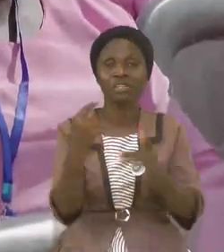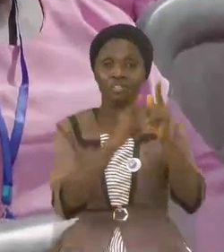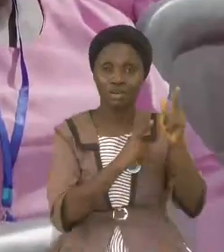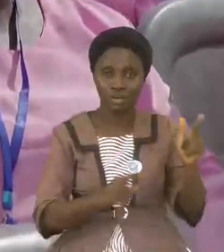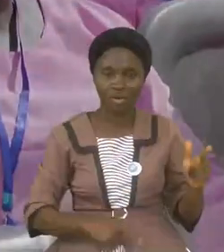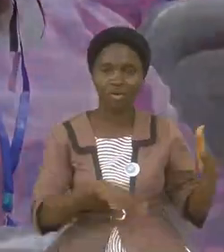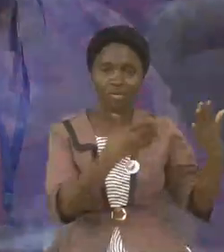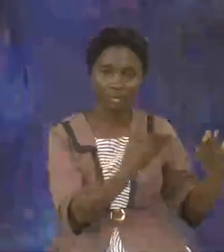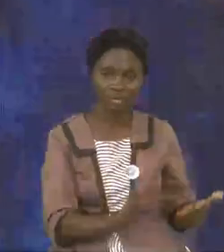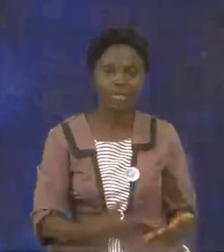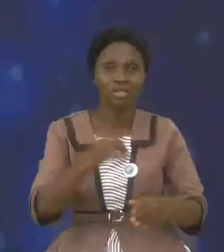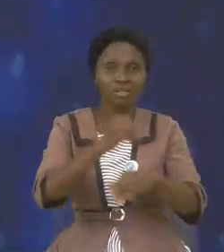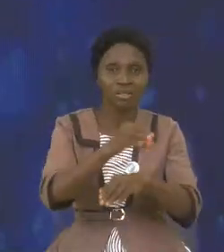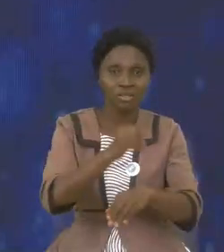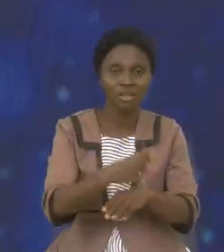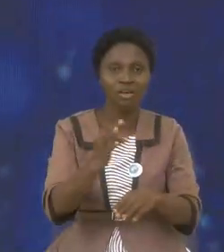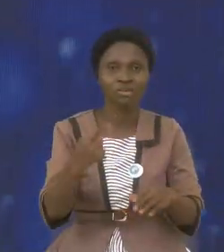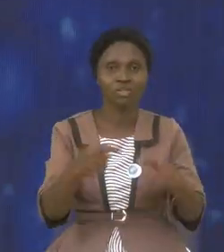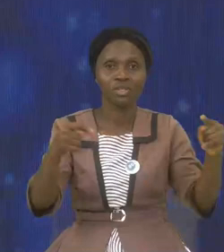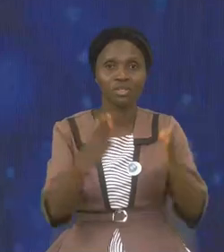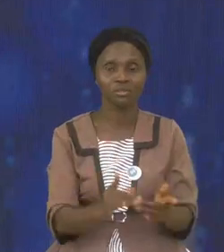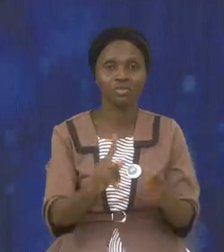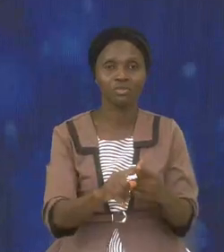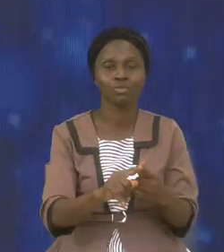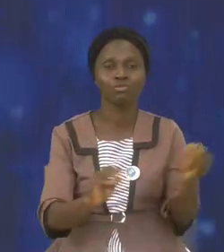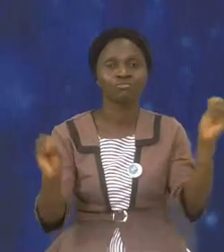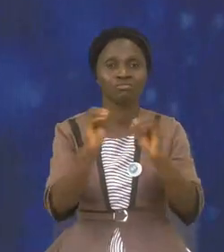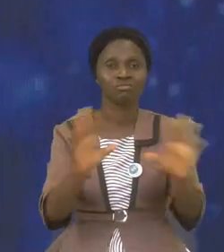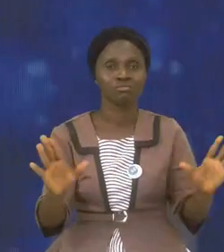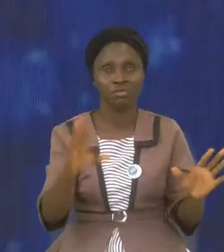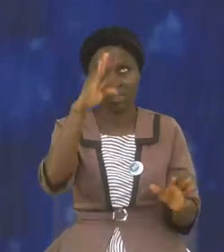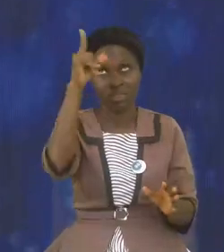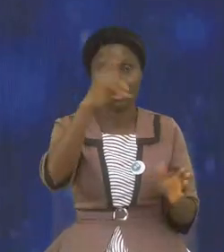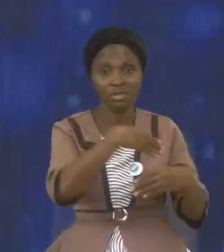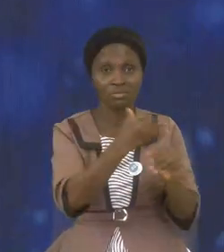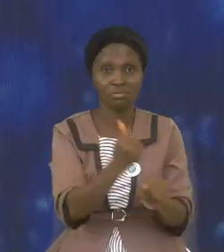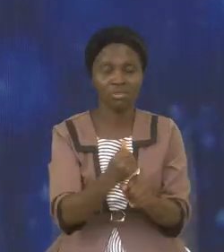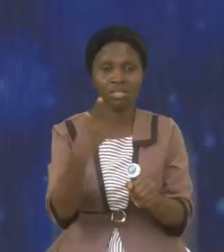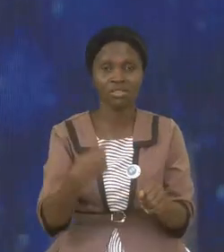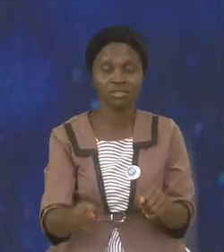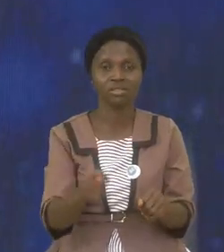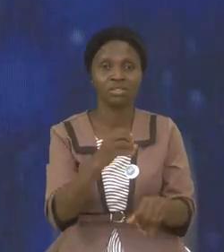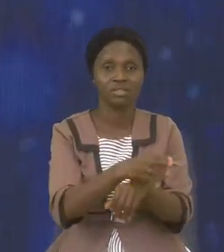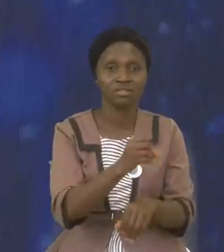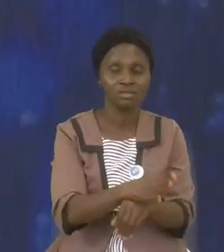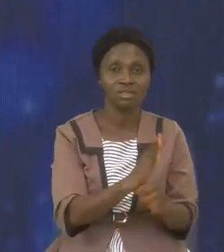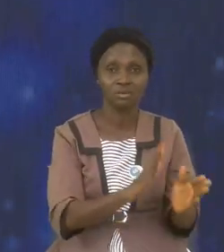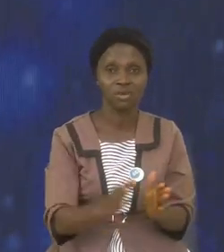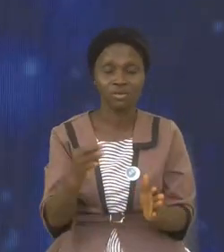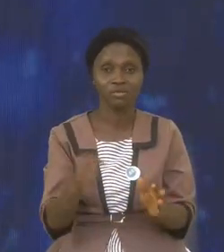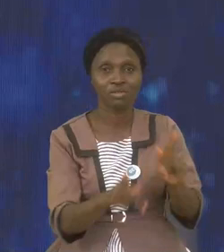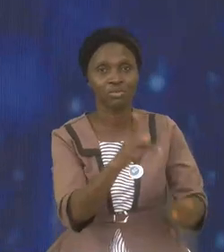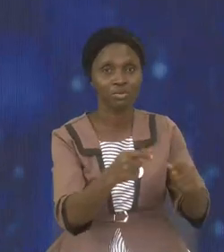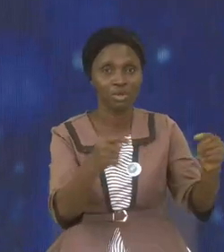zéro dans votre vie au nom de Jésus-Christ. L'Éternel renverse les desseins des nations.